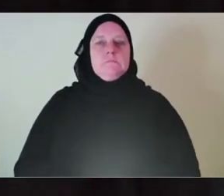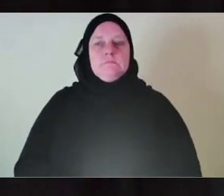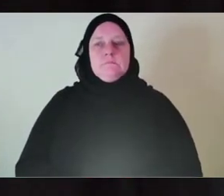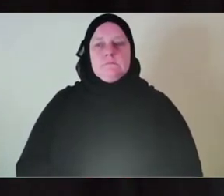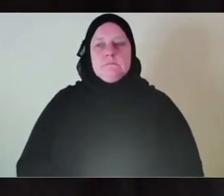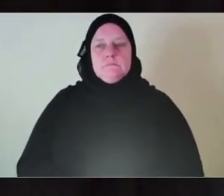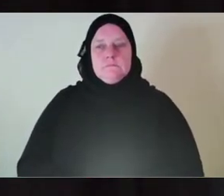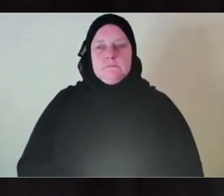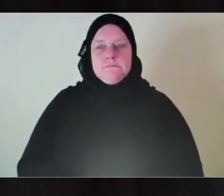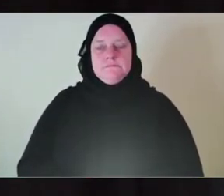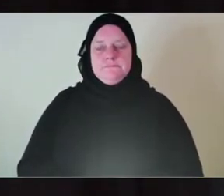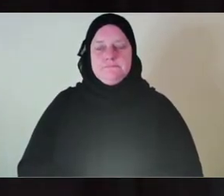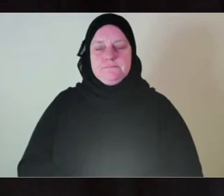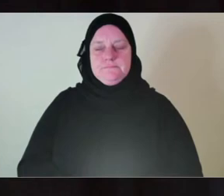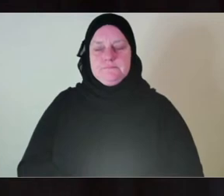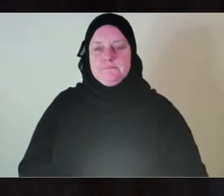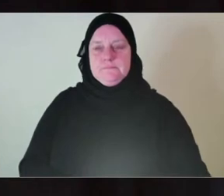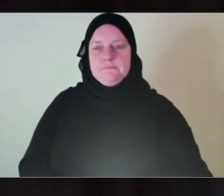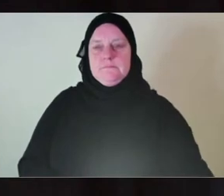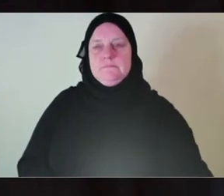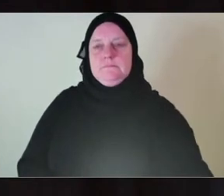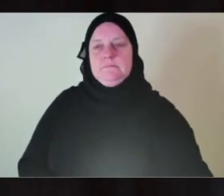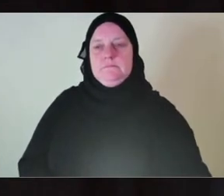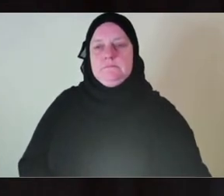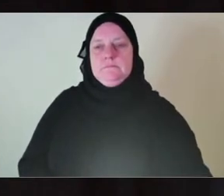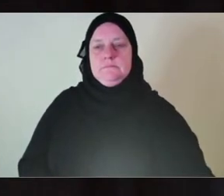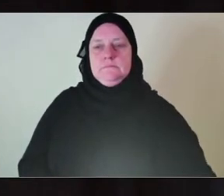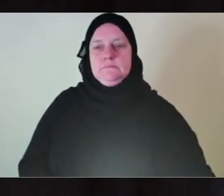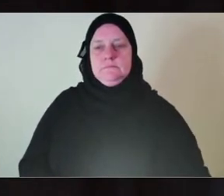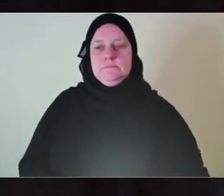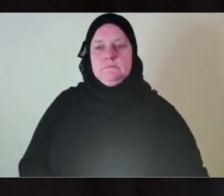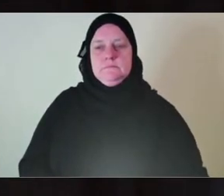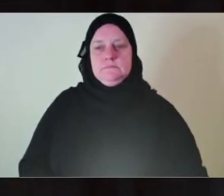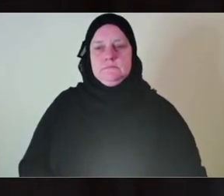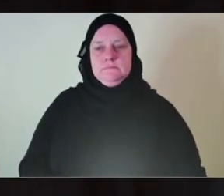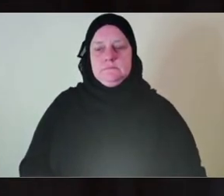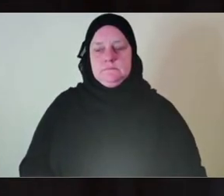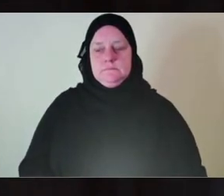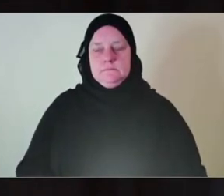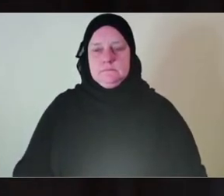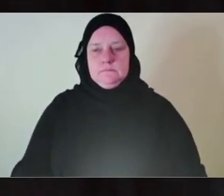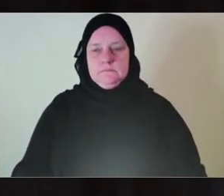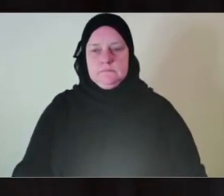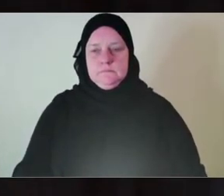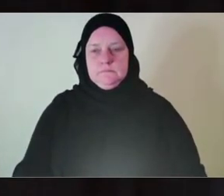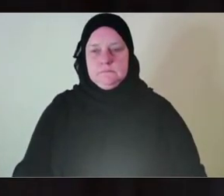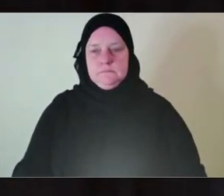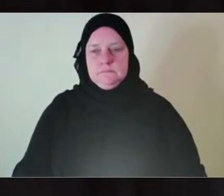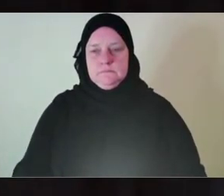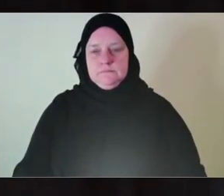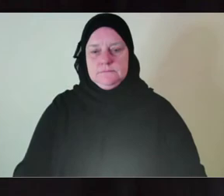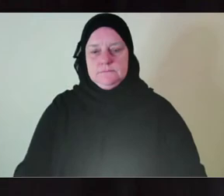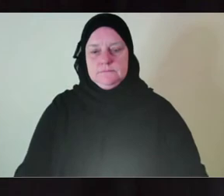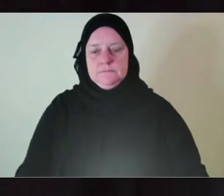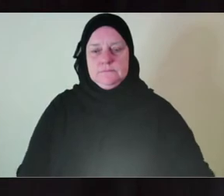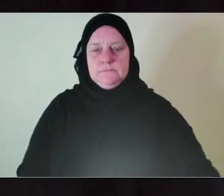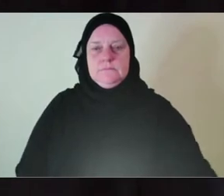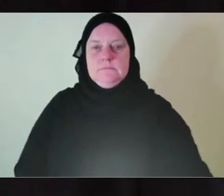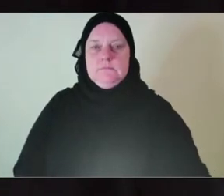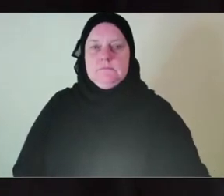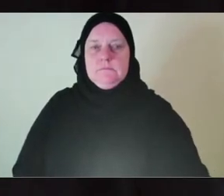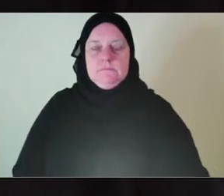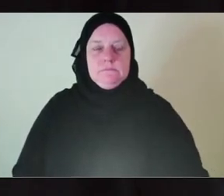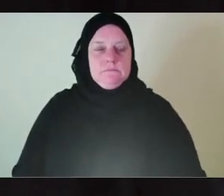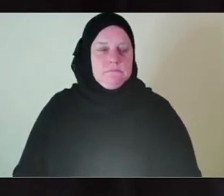وموضع الرسالة ومختلف الملائكة ومعدن العلم